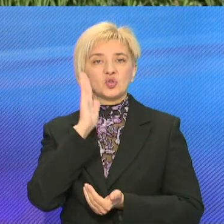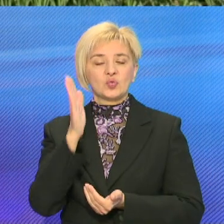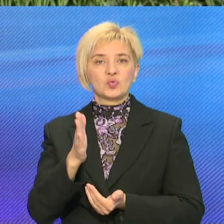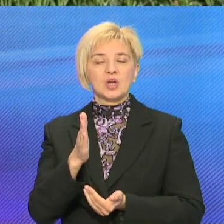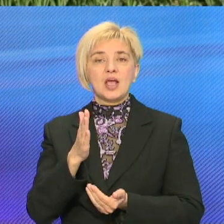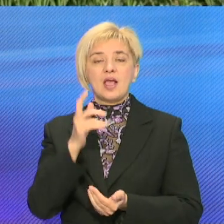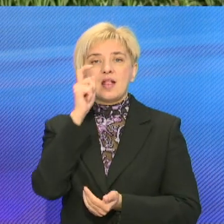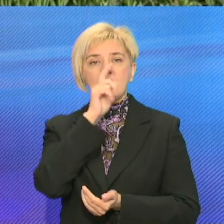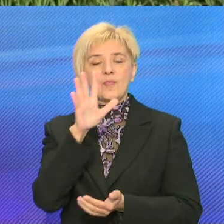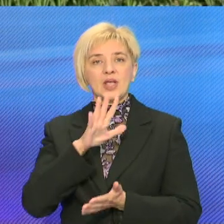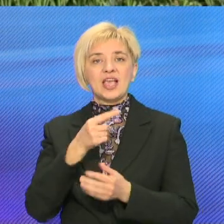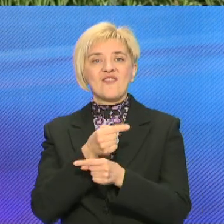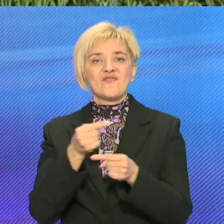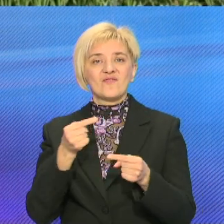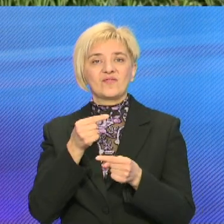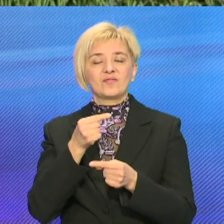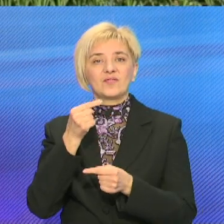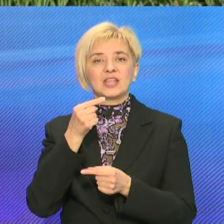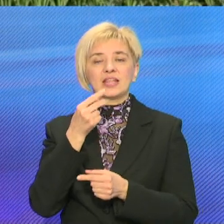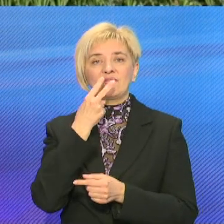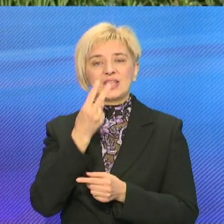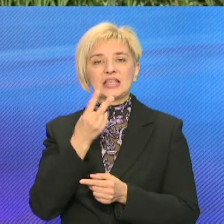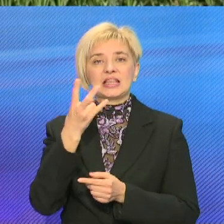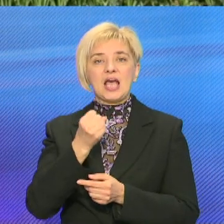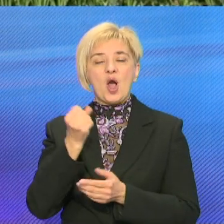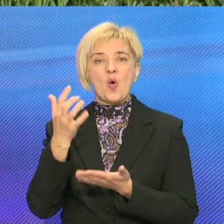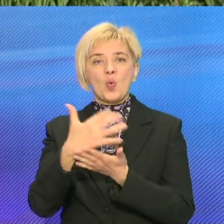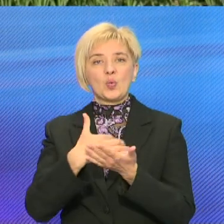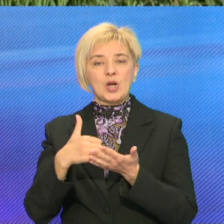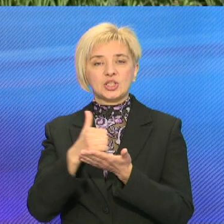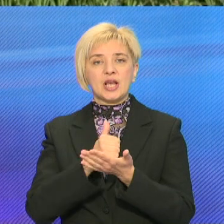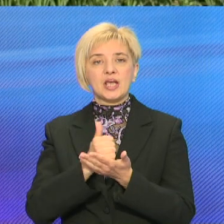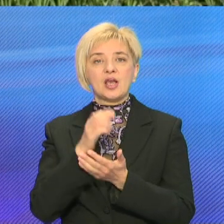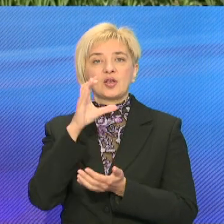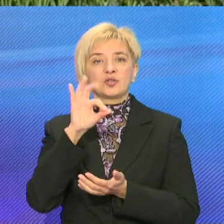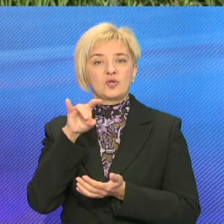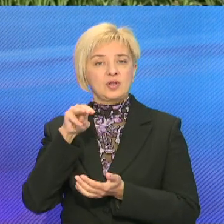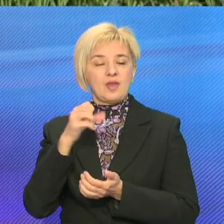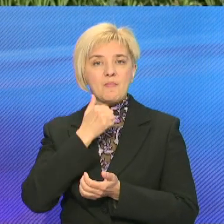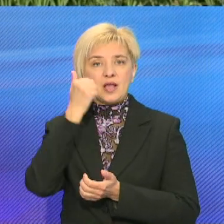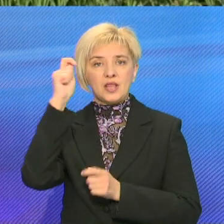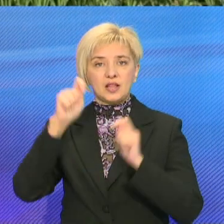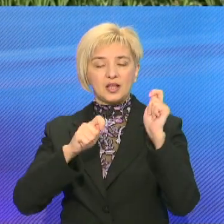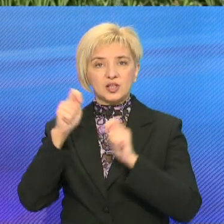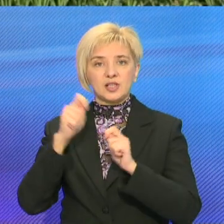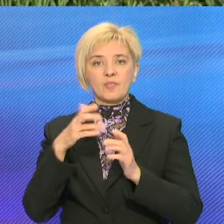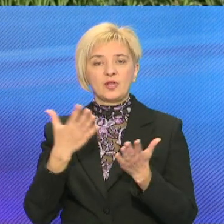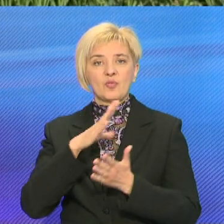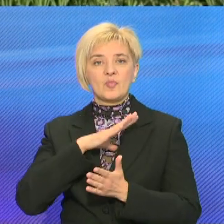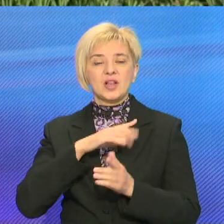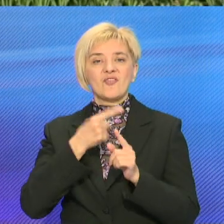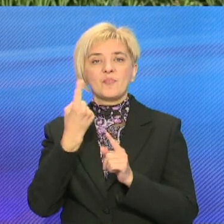Ну, неплохие виды на урожай. Сорта, благодаря дождям, которые были в первой половине лета,